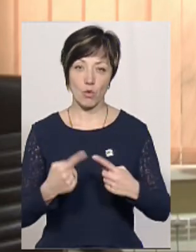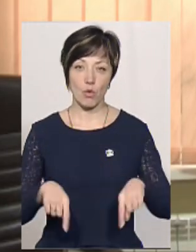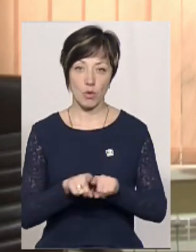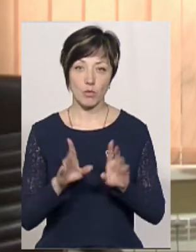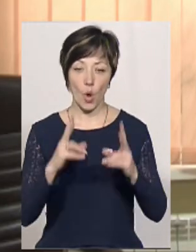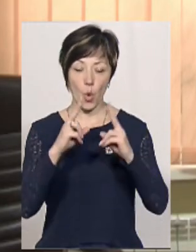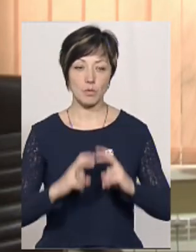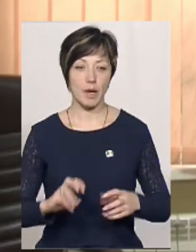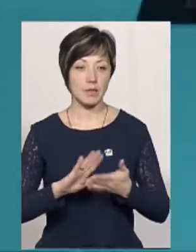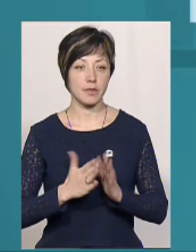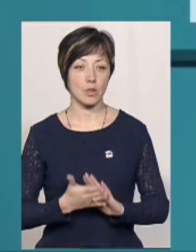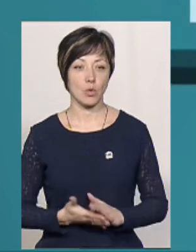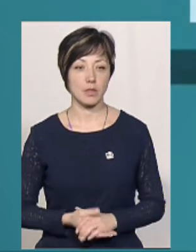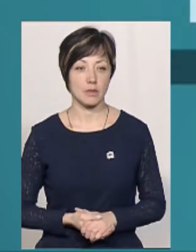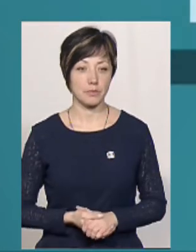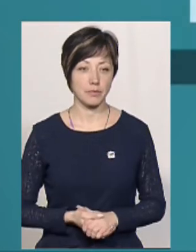будуть розбиратися в ситуації.